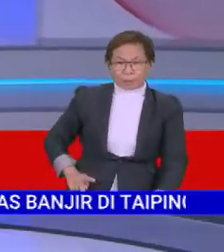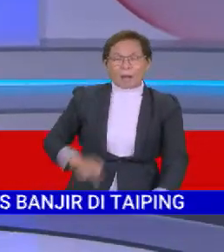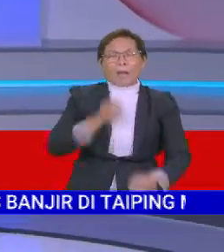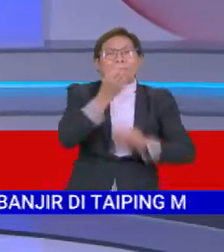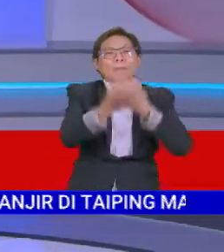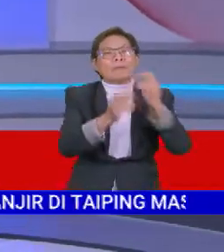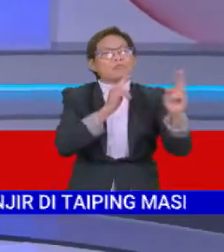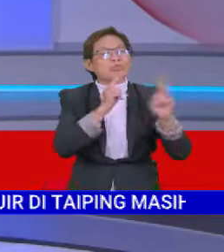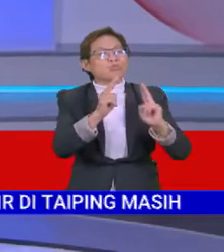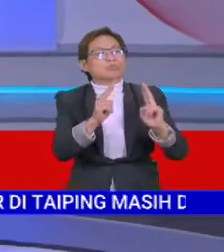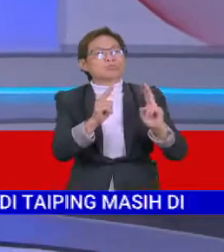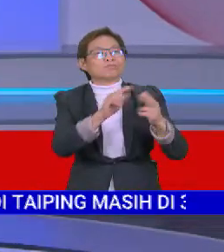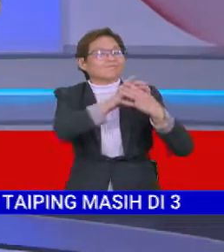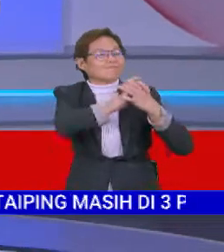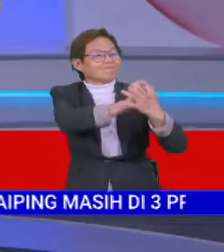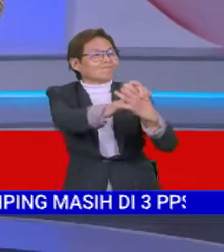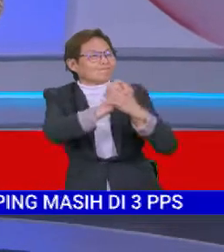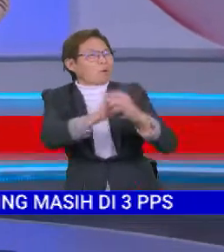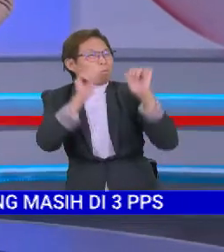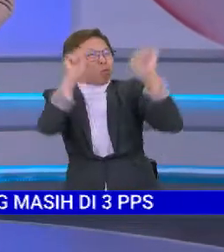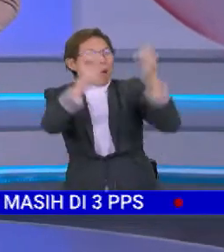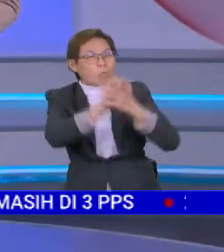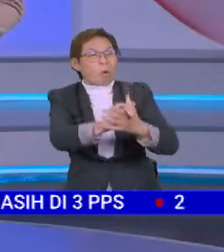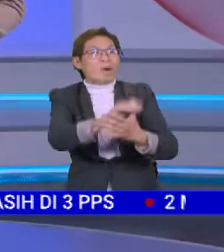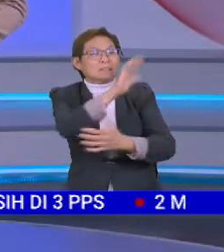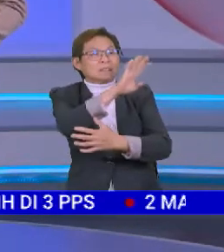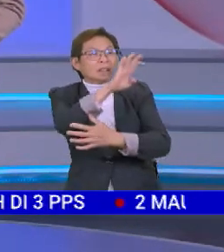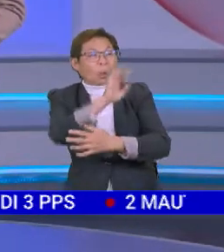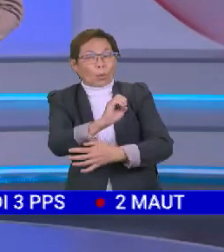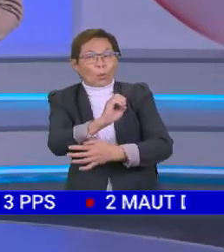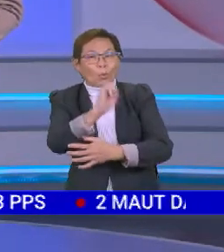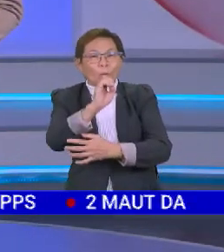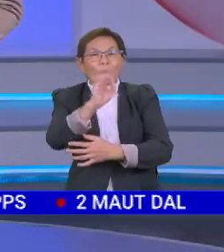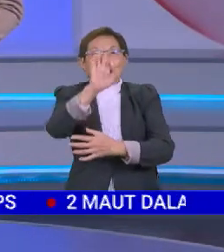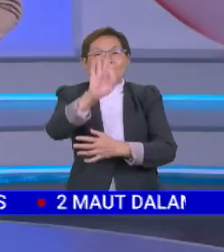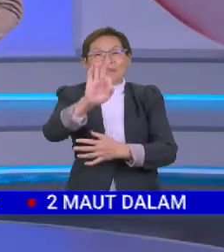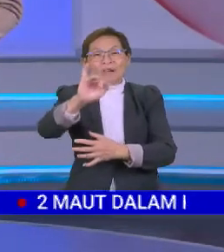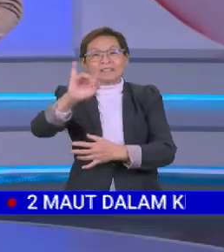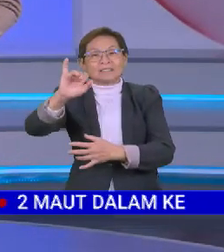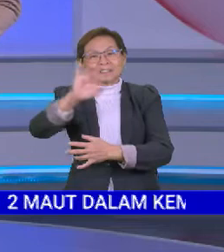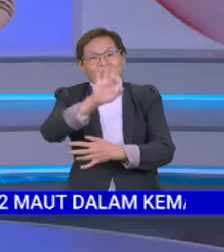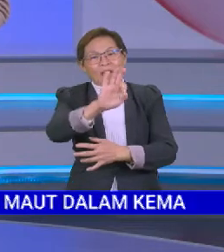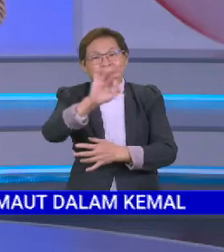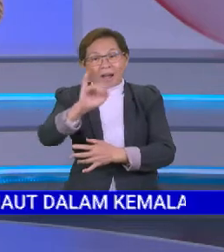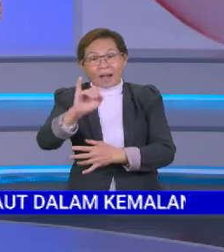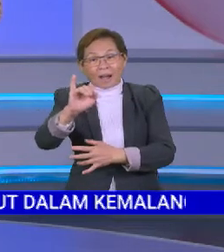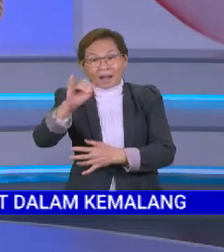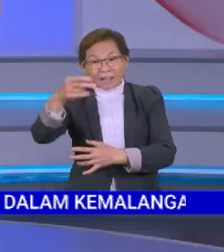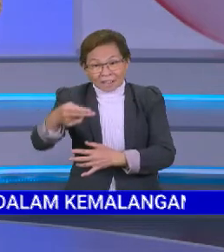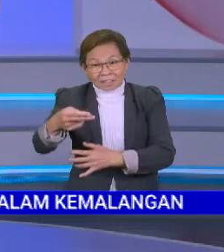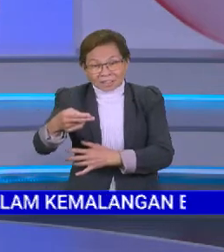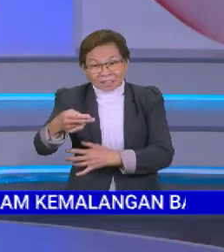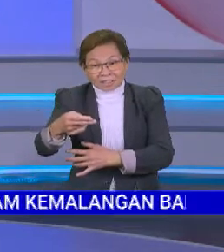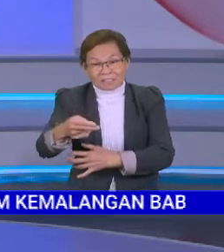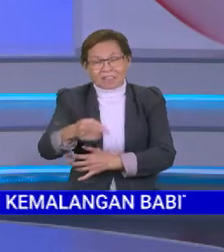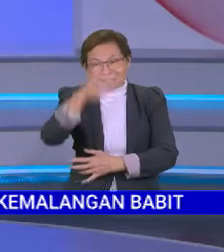menzahirkan ucapan setinggi-tinggi tahniah kepada ketua pegawai eksekutif persekutuan hoki Asia Datuk Mohamad tayab Ikram